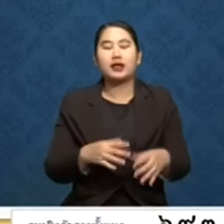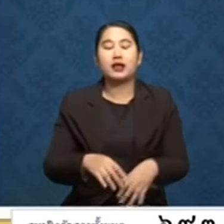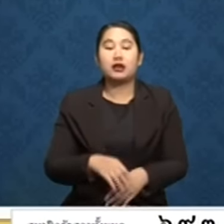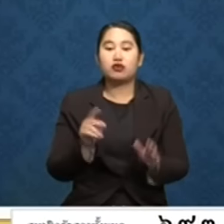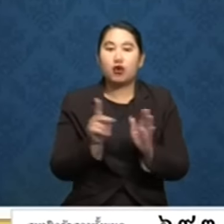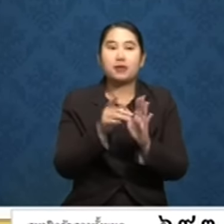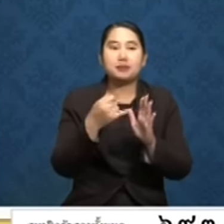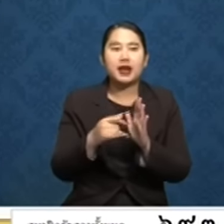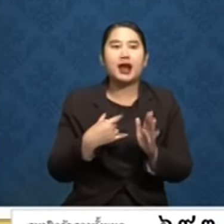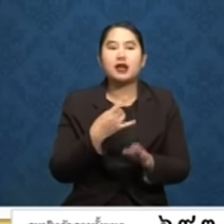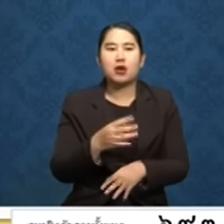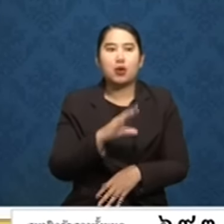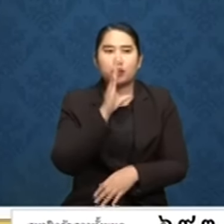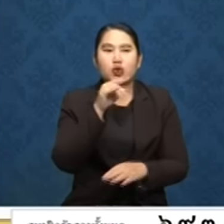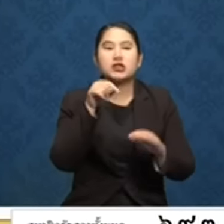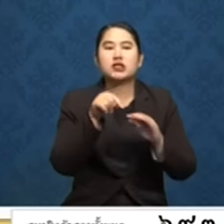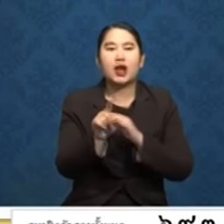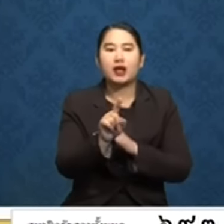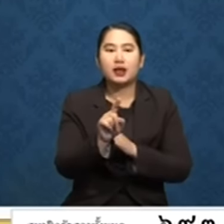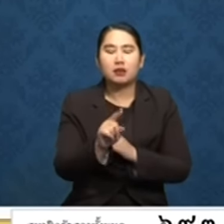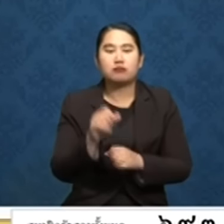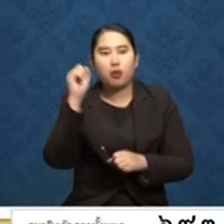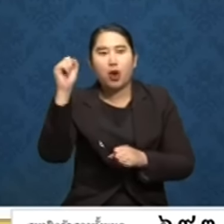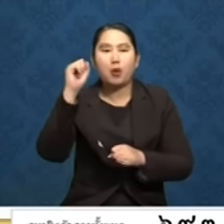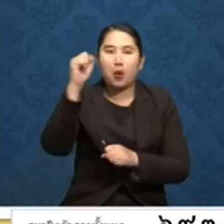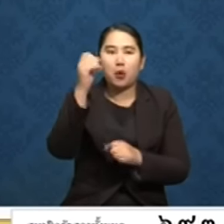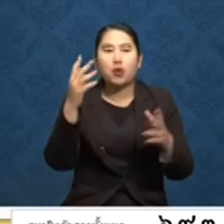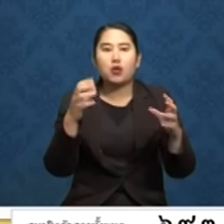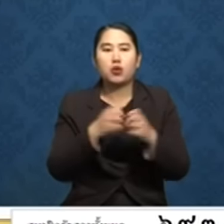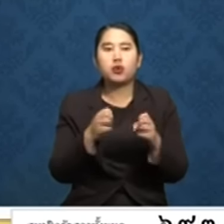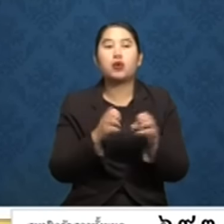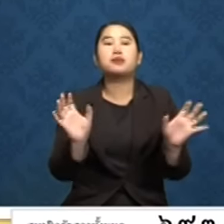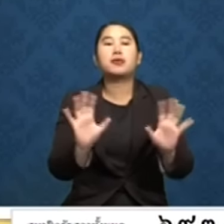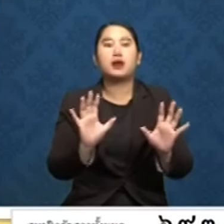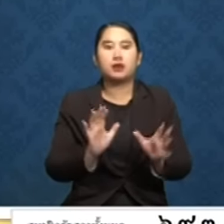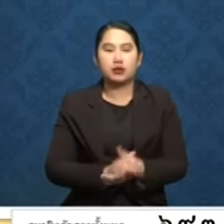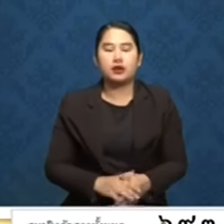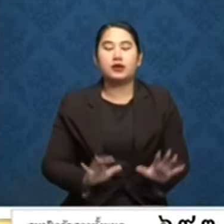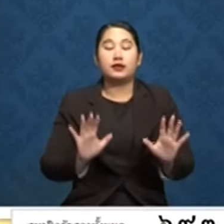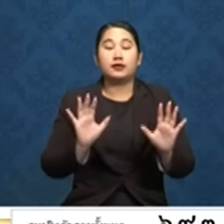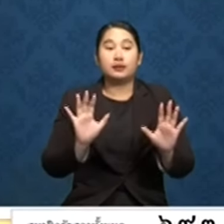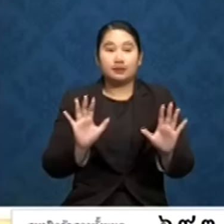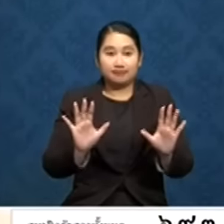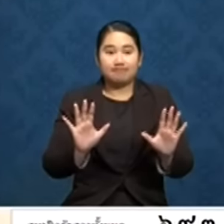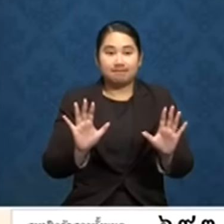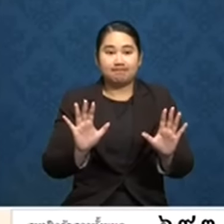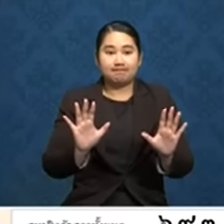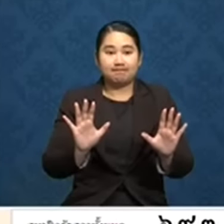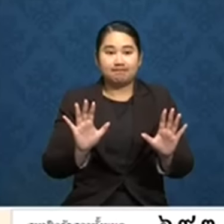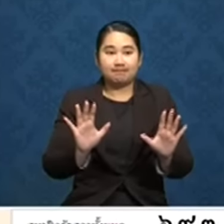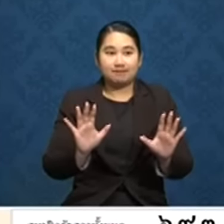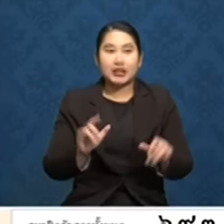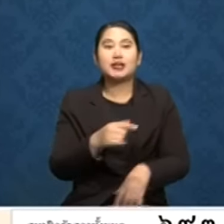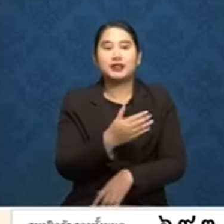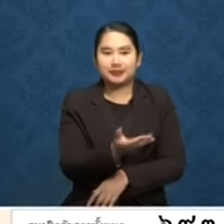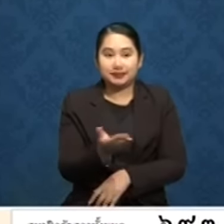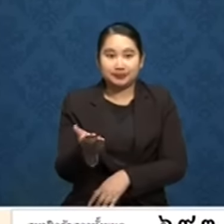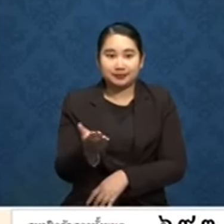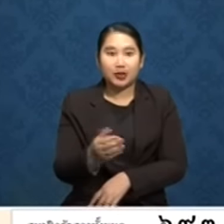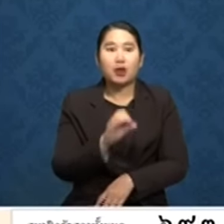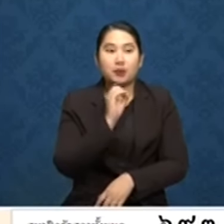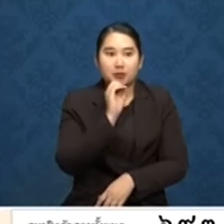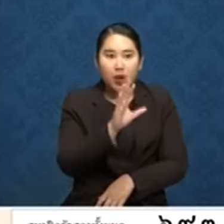อะไรมันขัดไม่ต้องให้ข้างล่างนี่ประท้วงกันจนชุลมุนมันจะได ้ผมคุณครูวันนี้ท่านครับผมจ